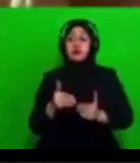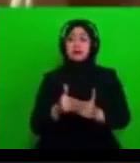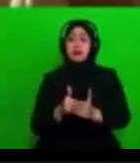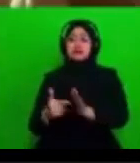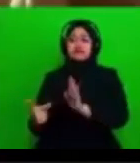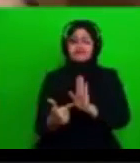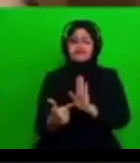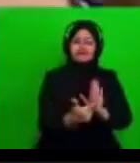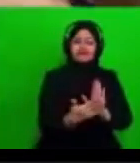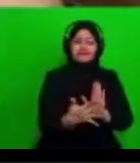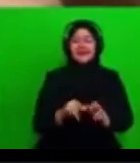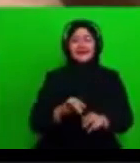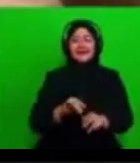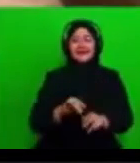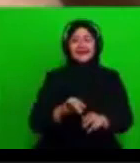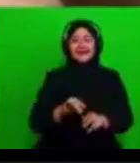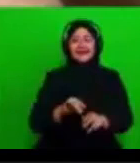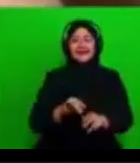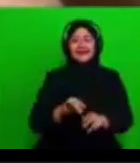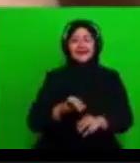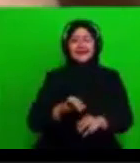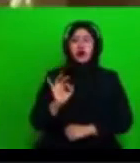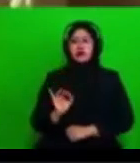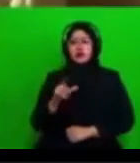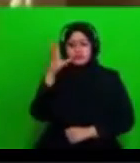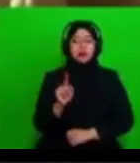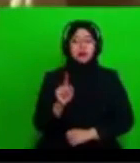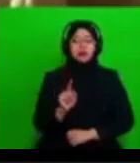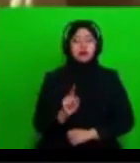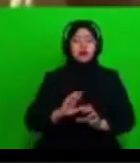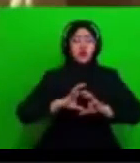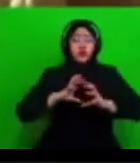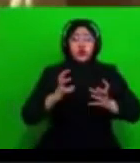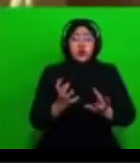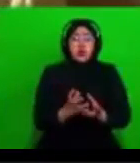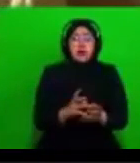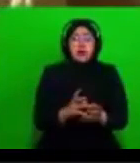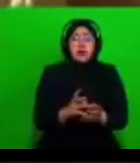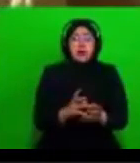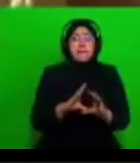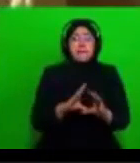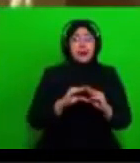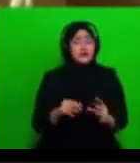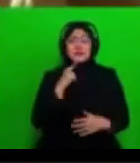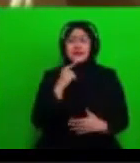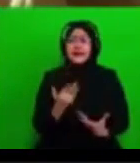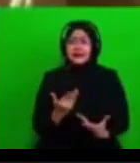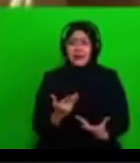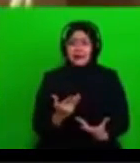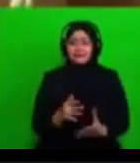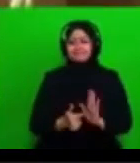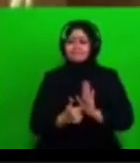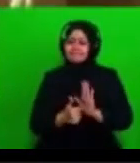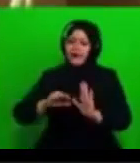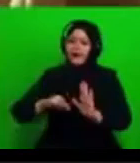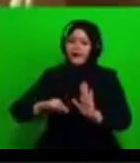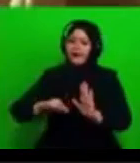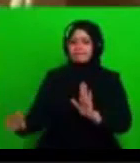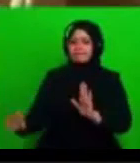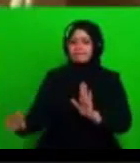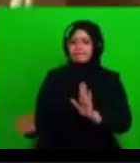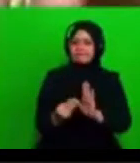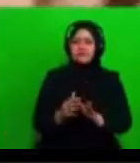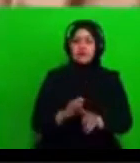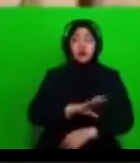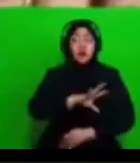dan orang tua harus paham, dunia pekerjaan itu sebagaimana sebaik-baiknya ya, yang mungkin belum tentu paham semua